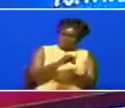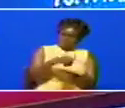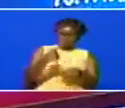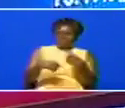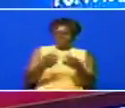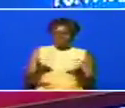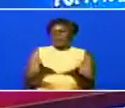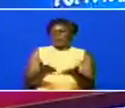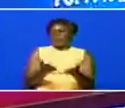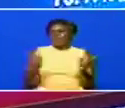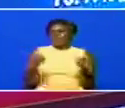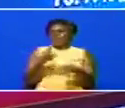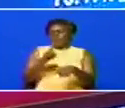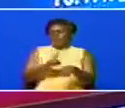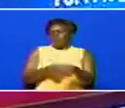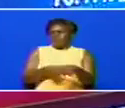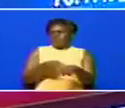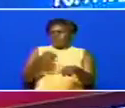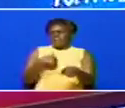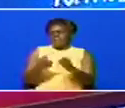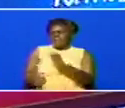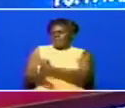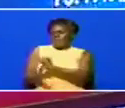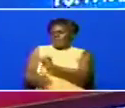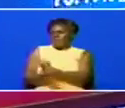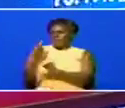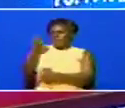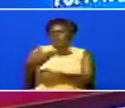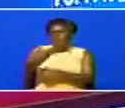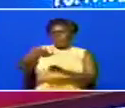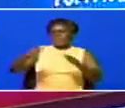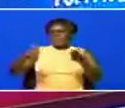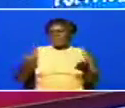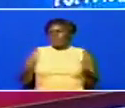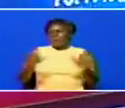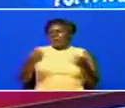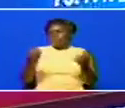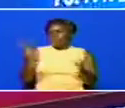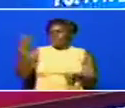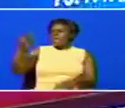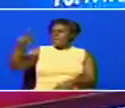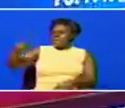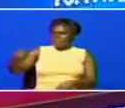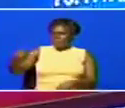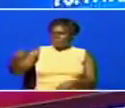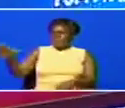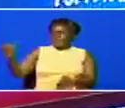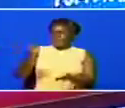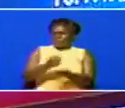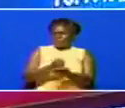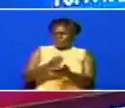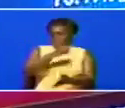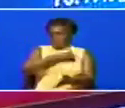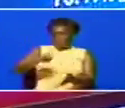kinaendelea kwa hivi sasa. Muda usio kwa mrefu nitakuwa nikikueleza bunge liko vipi kufikia sasa, ni wabunge wangapi ambao wameingia na ni